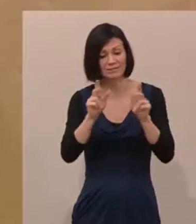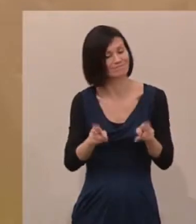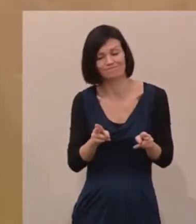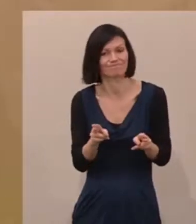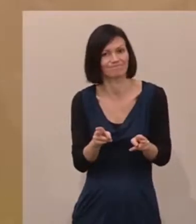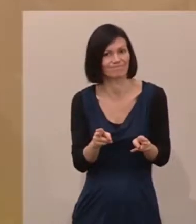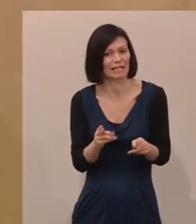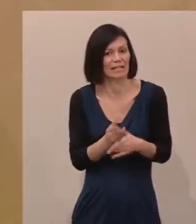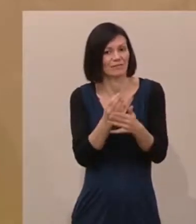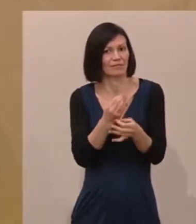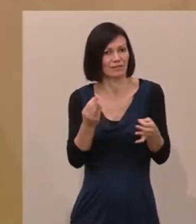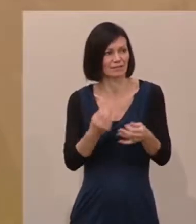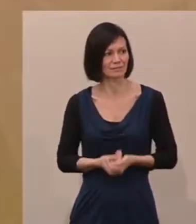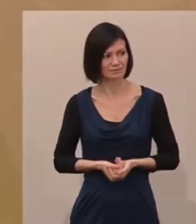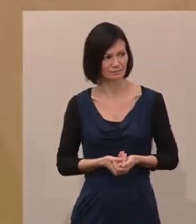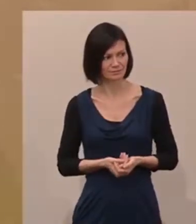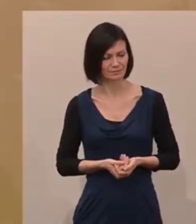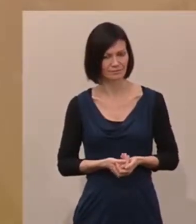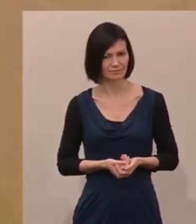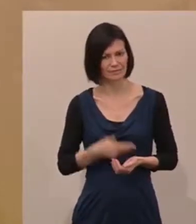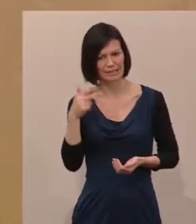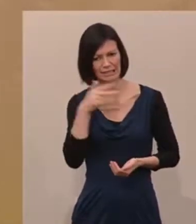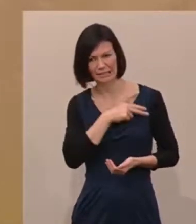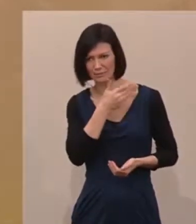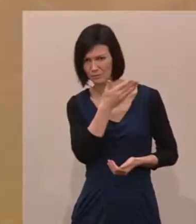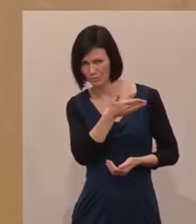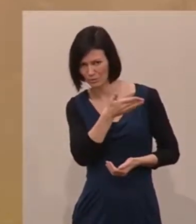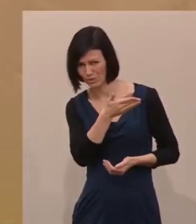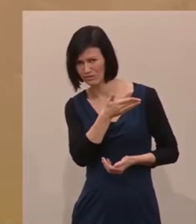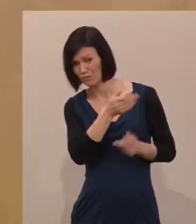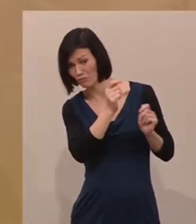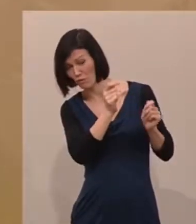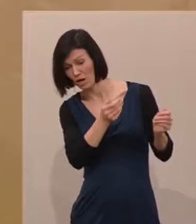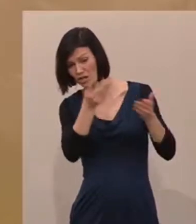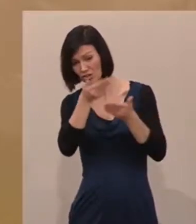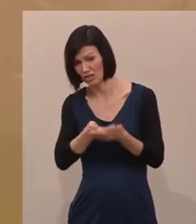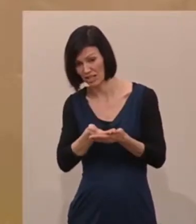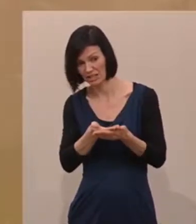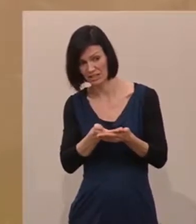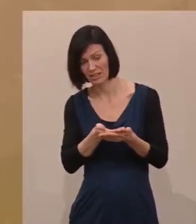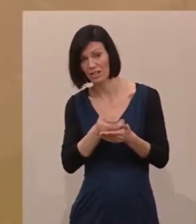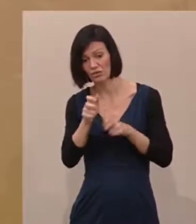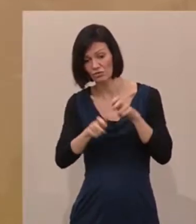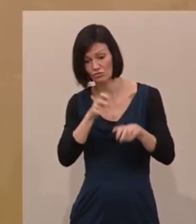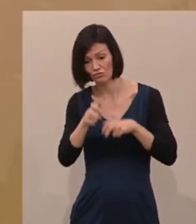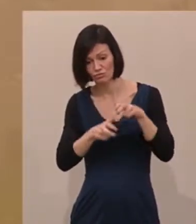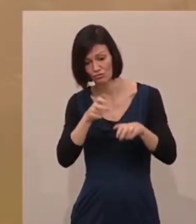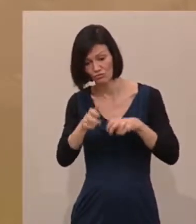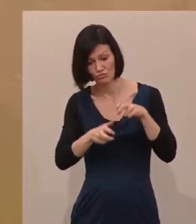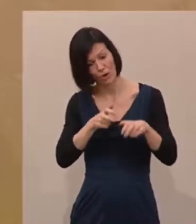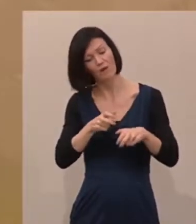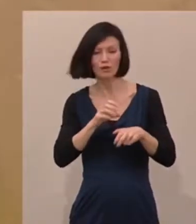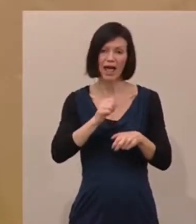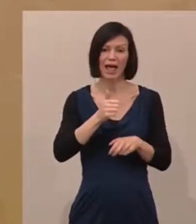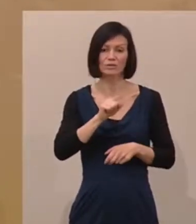Und eines muss ich Ihnen schon sagen, meine Damen und Herren von der SPÖ, wenn Sie solche Vorschläge machen, die zu einem Steuerausfall in der Größenordnung